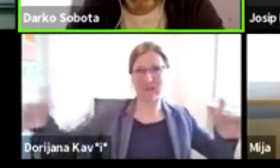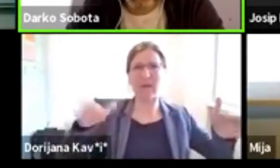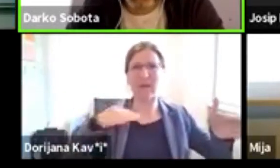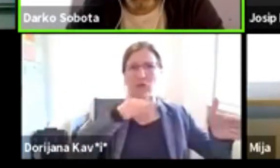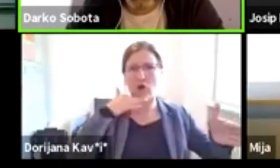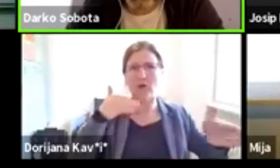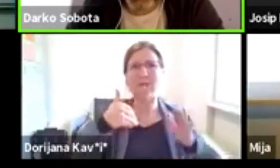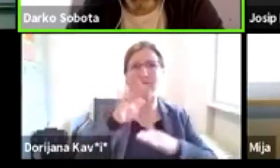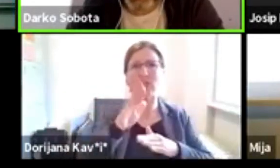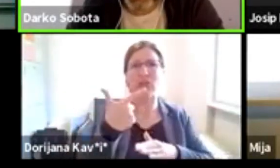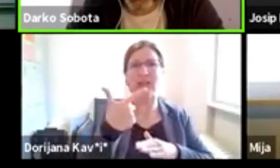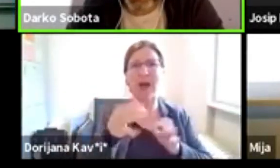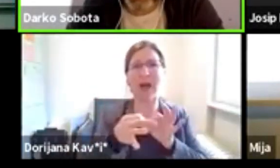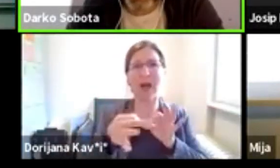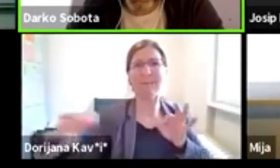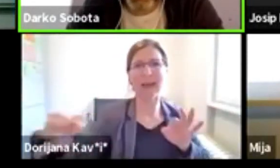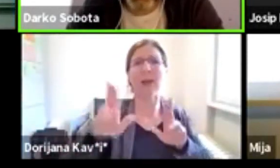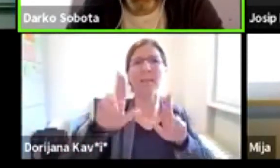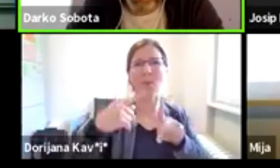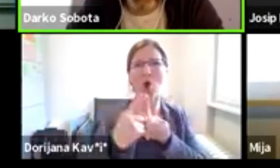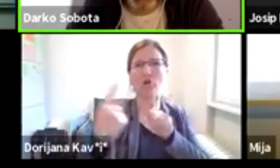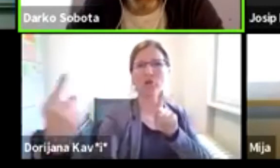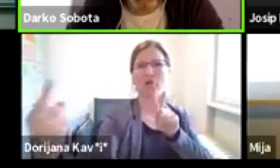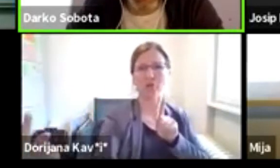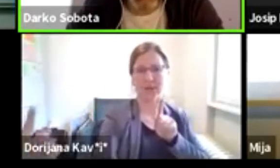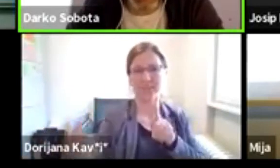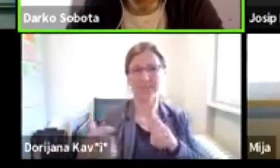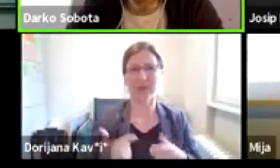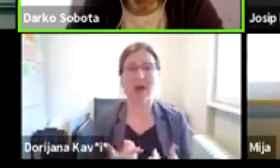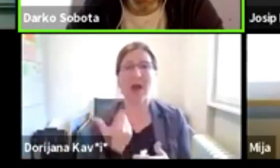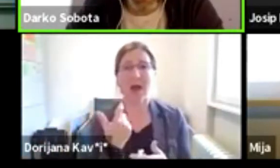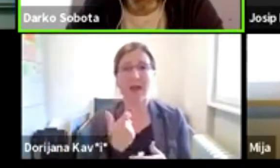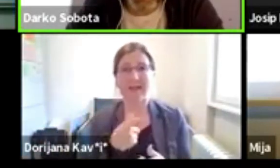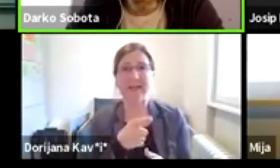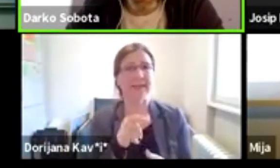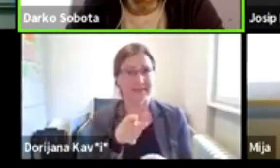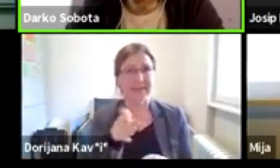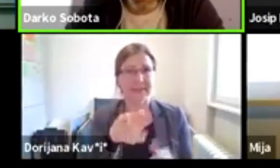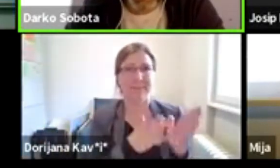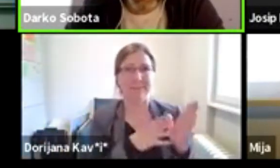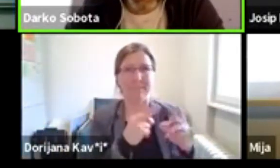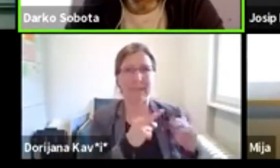Međutim, suočavamo se sa još jednim problemom, a to je taj teren koji je Mija spominjala.